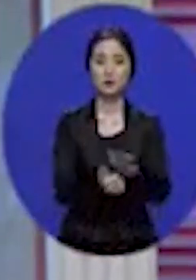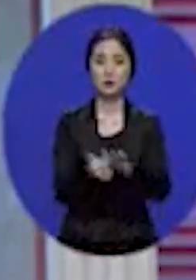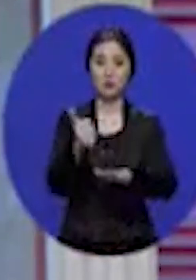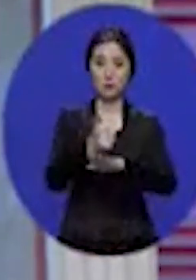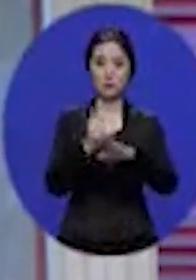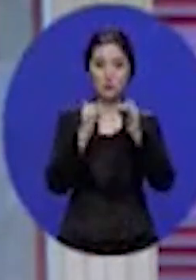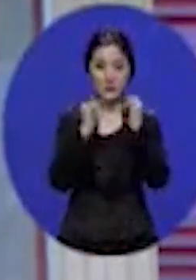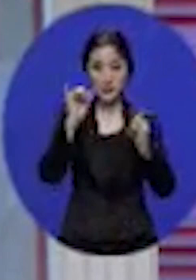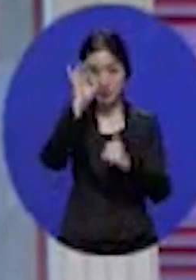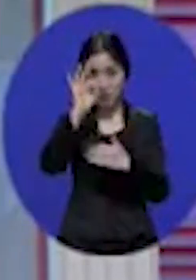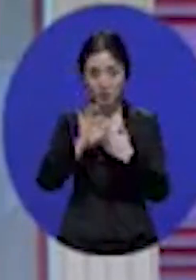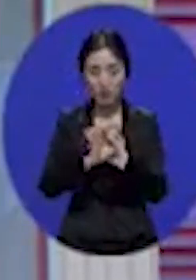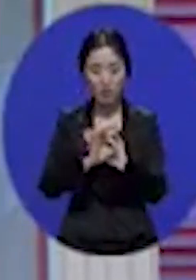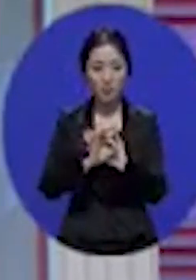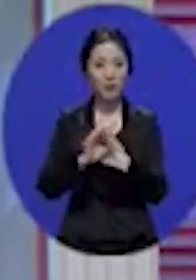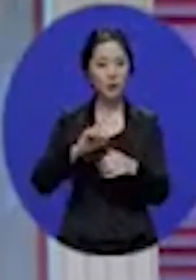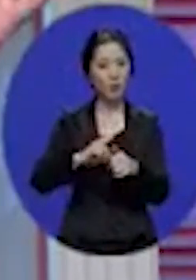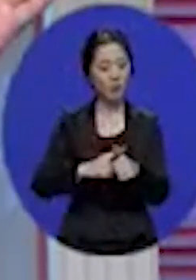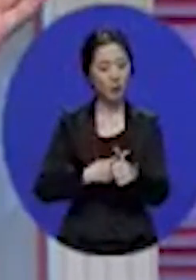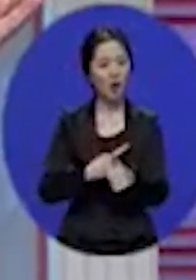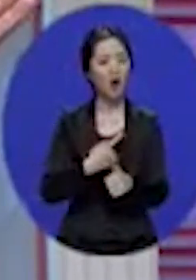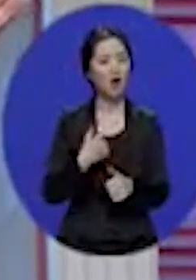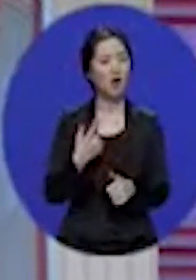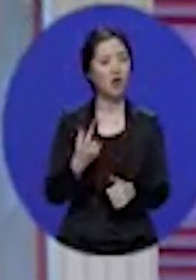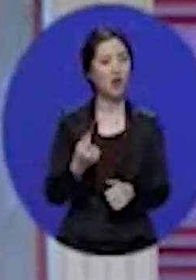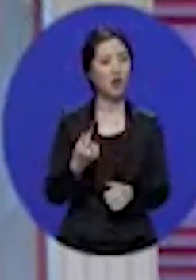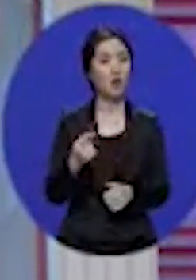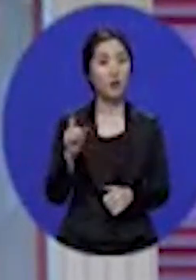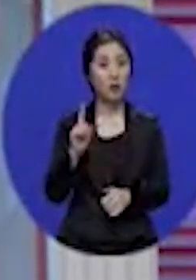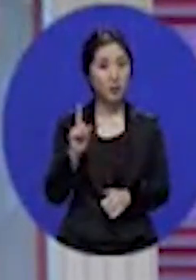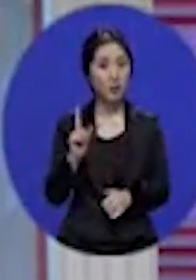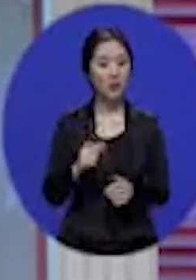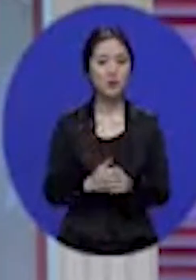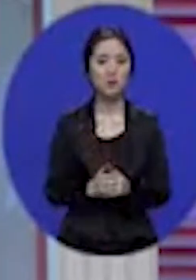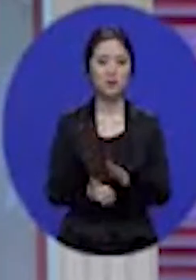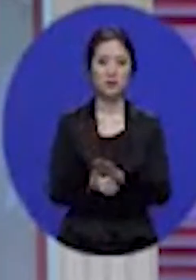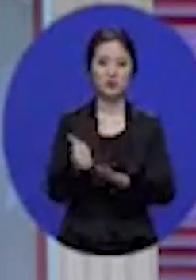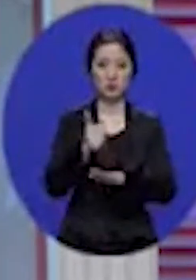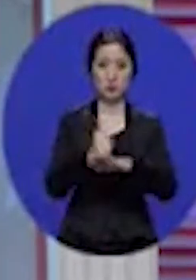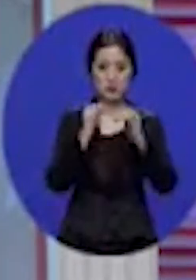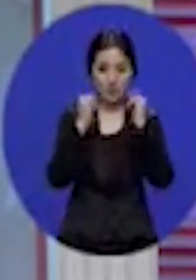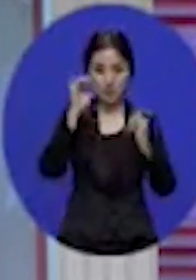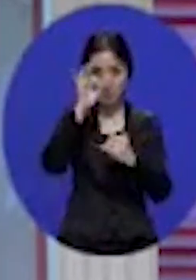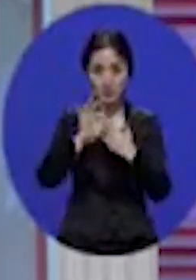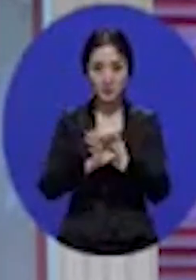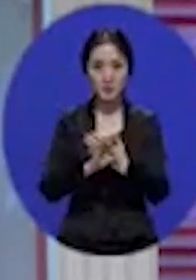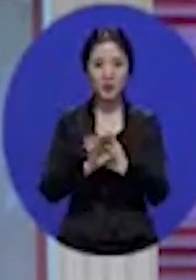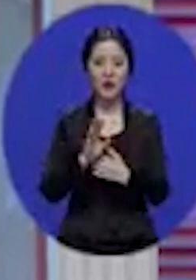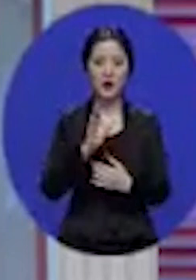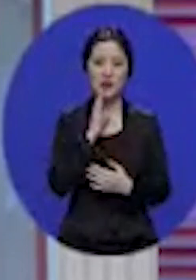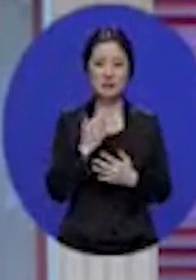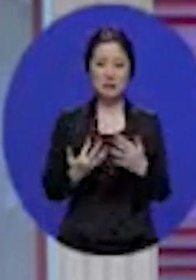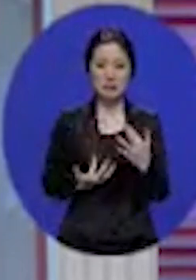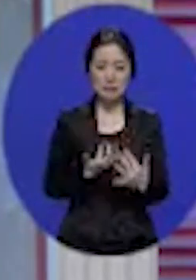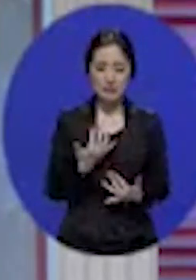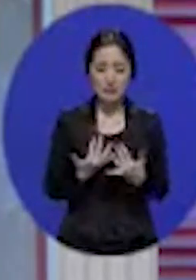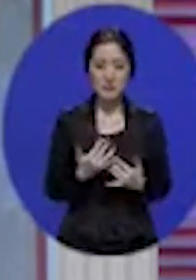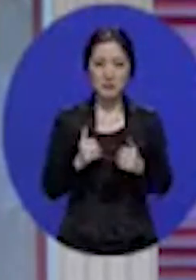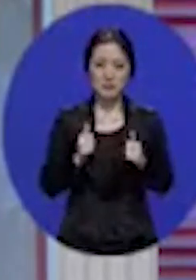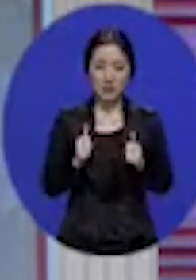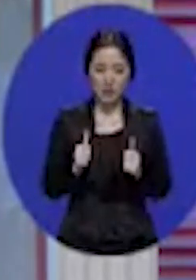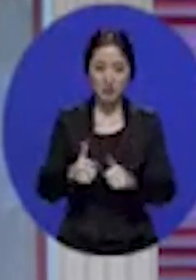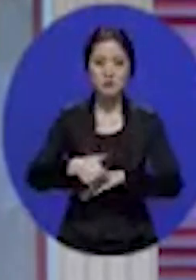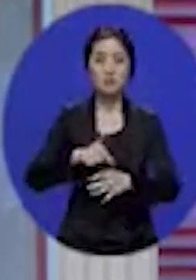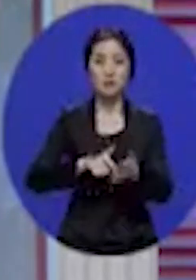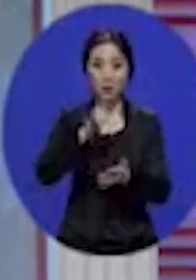볼 때는 무슨 생각을 하냐면, 성공한 분들은 불멸의 의지, 불굴의 의지가 있었기 때문에 그 사람들은 성공했을까라고